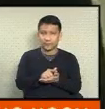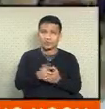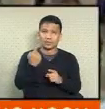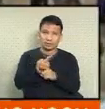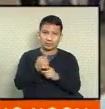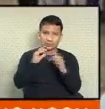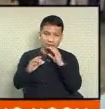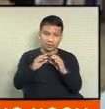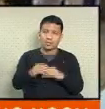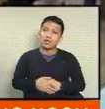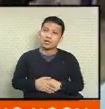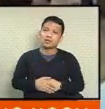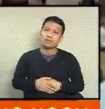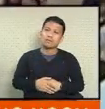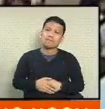komunikasyon.